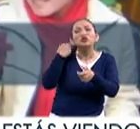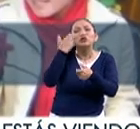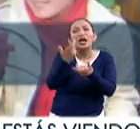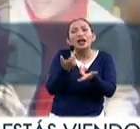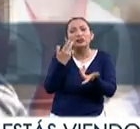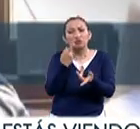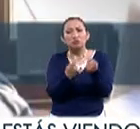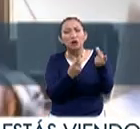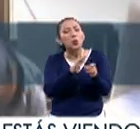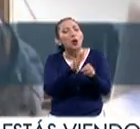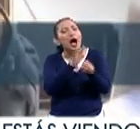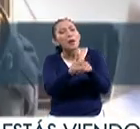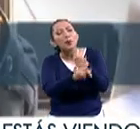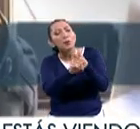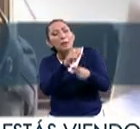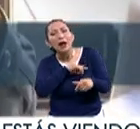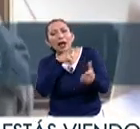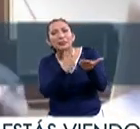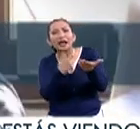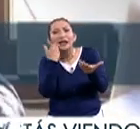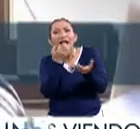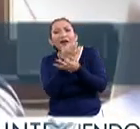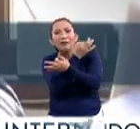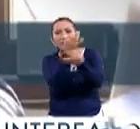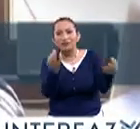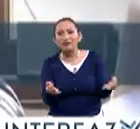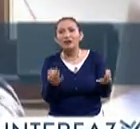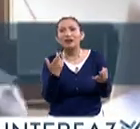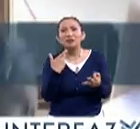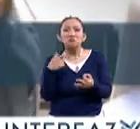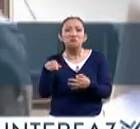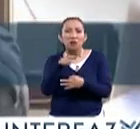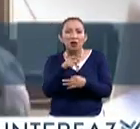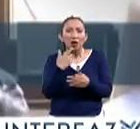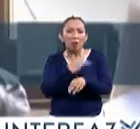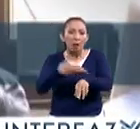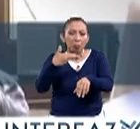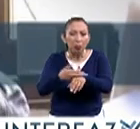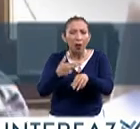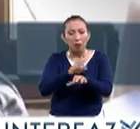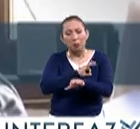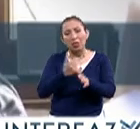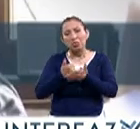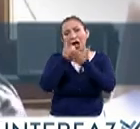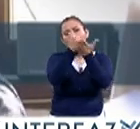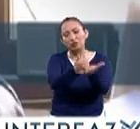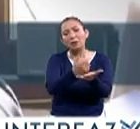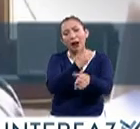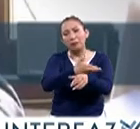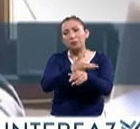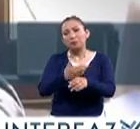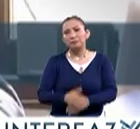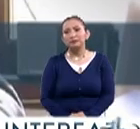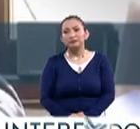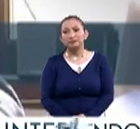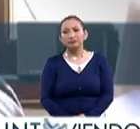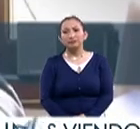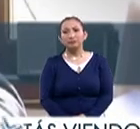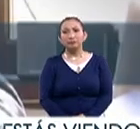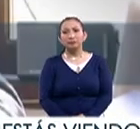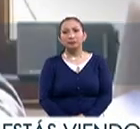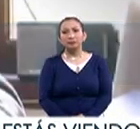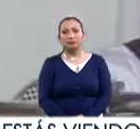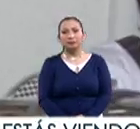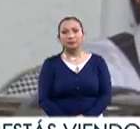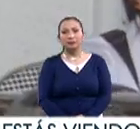มีปัญหาหยังเขาเจ้ามีวิธีแก้ไขจังใดอยากให้พวกเขาช่วยจังใดหรือภาคส่วนอื่นๆเกี่ยวข้องช่วยจังใดตัว